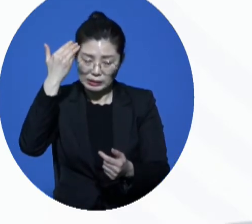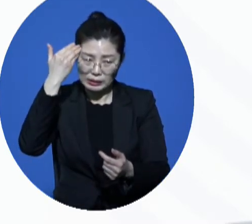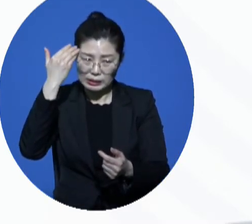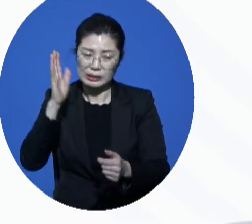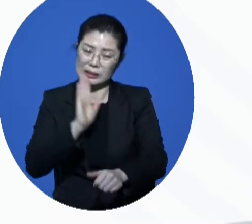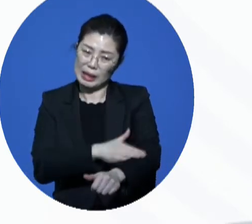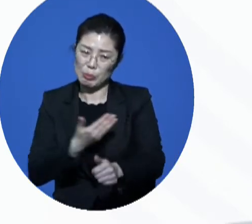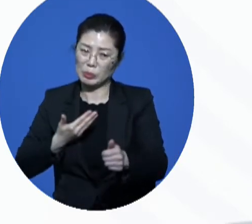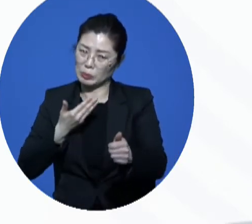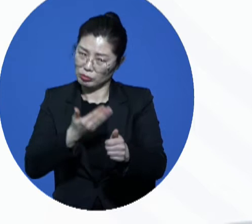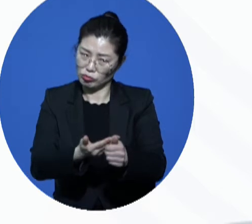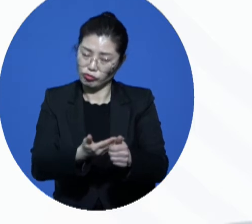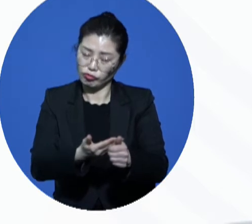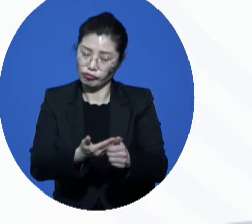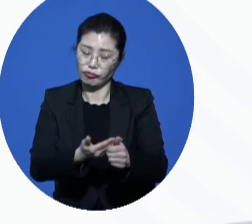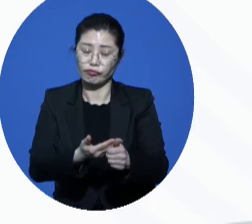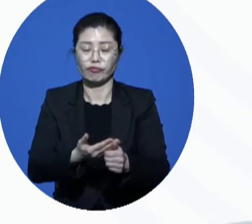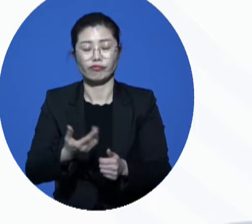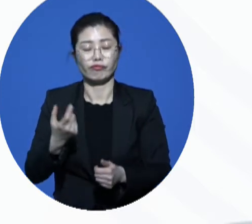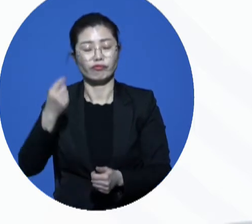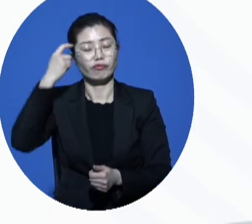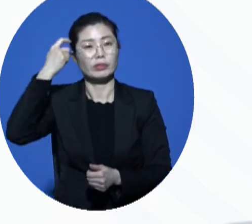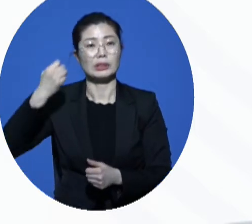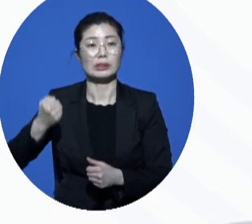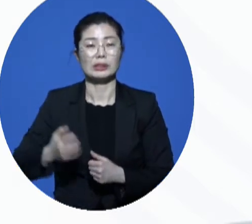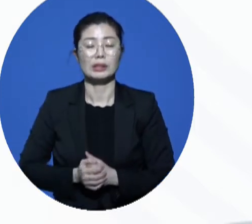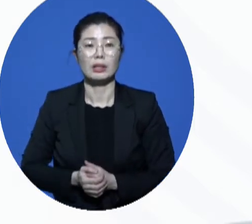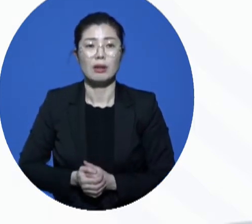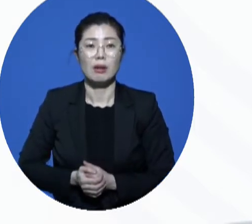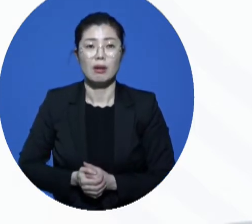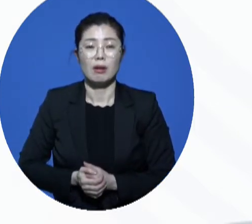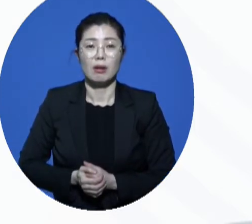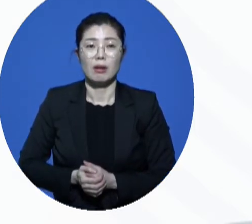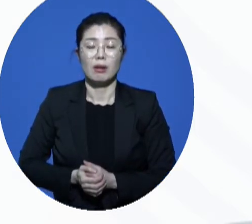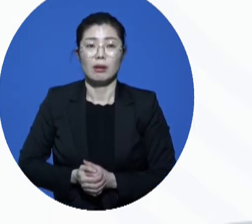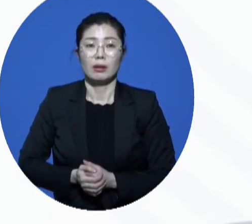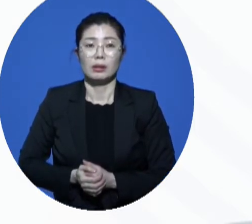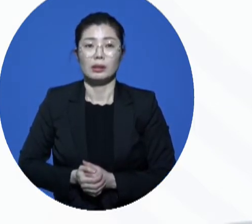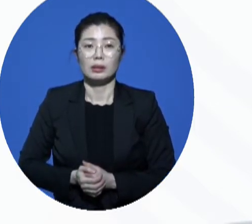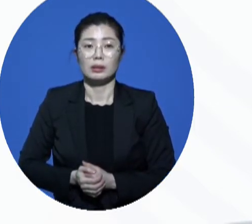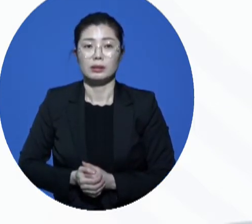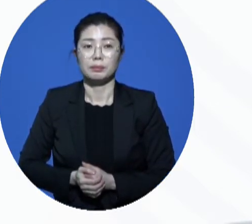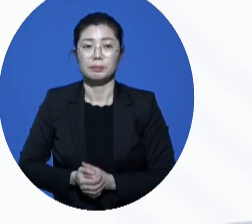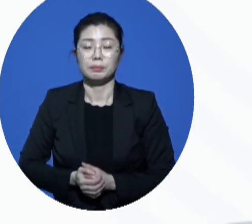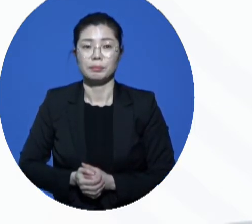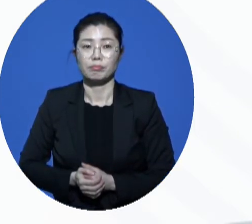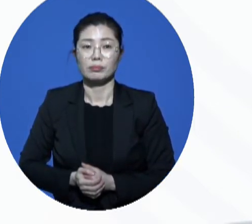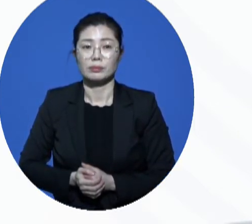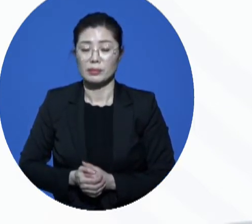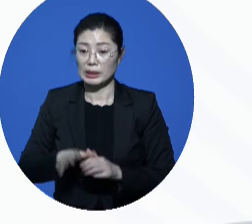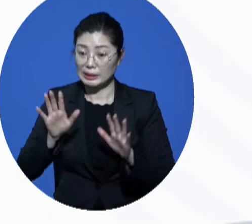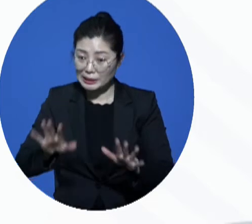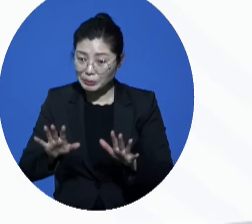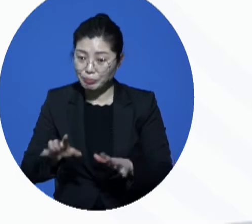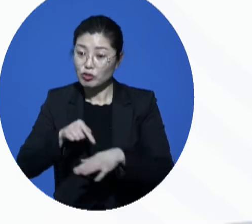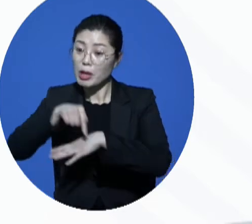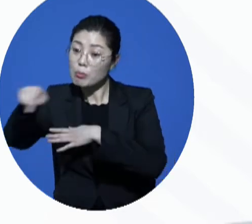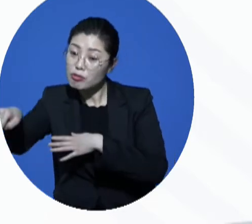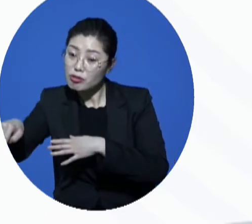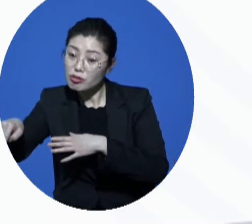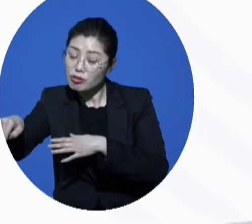장애여성 공감하고 통화를 하는 것만으로도, 그러니까 외부와 통화를 하는 것만으로도 코로나에 감염될 수 있다. 전화를 하지 마라